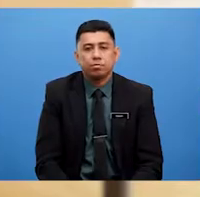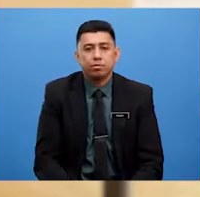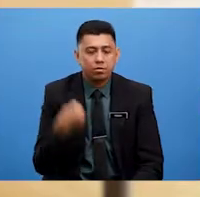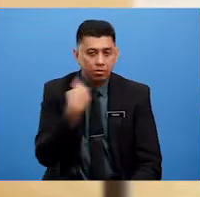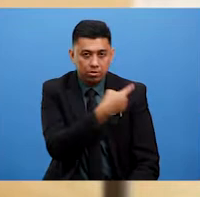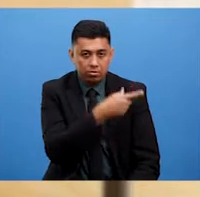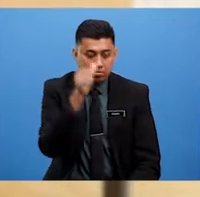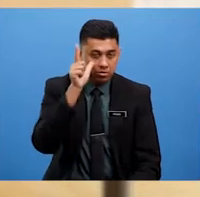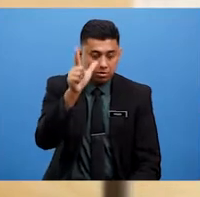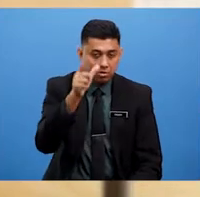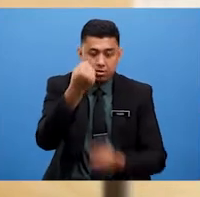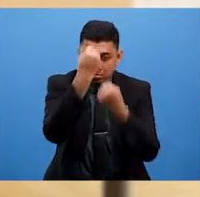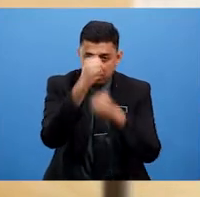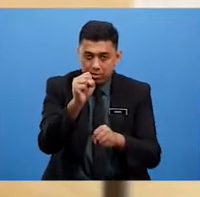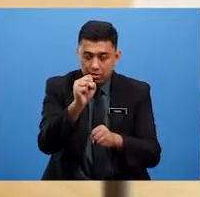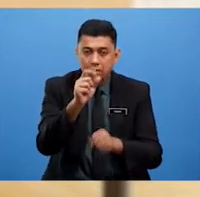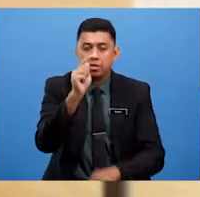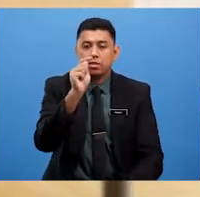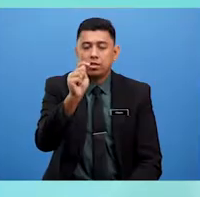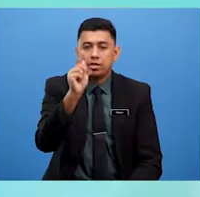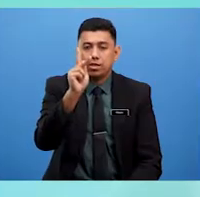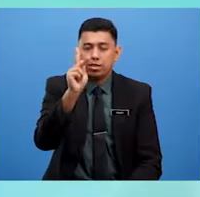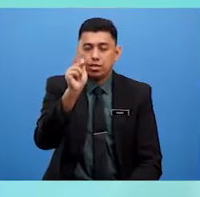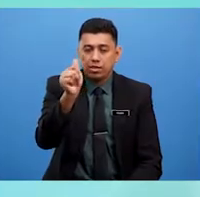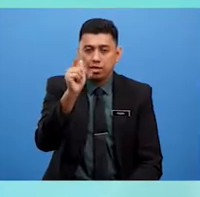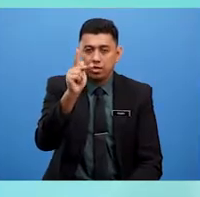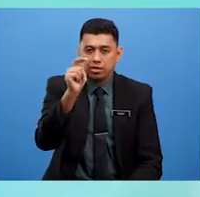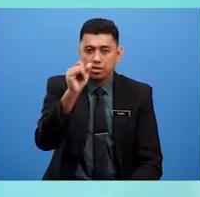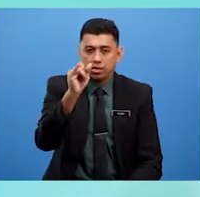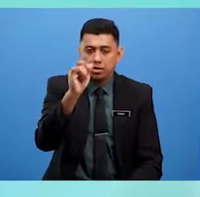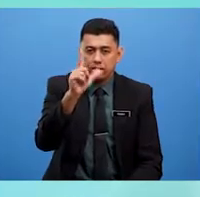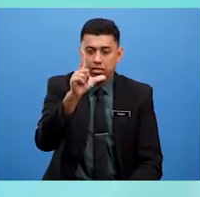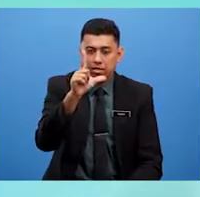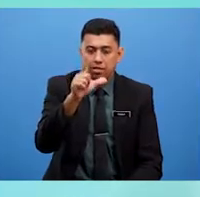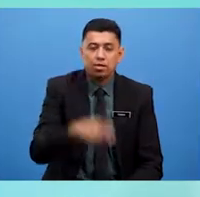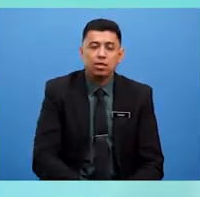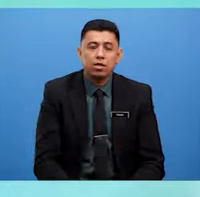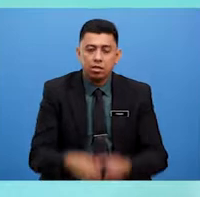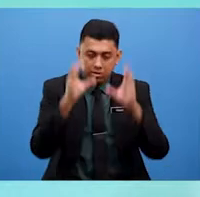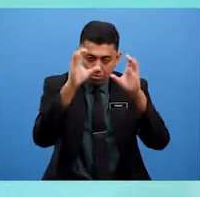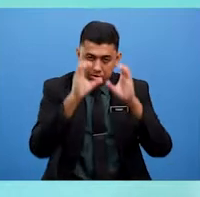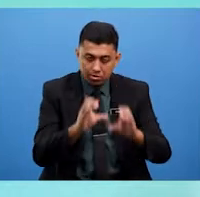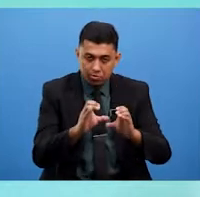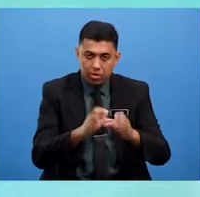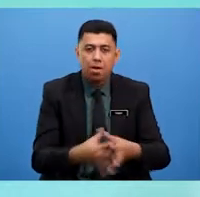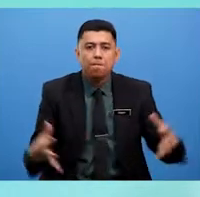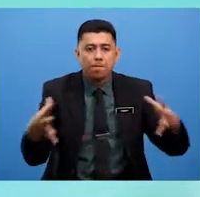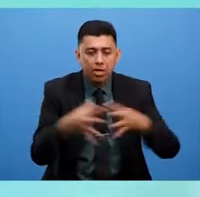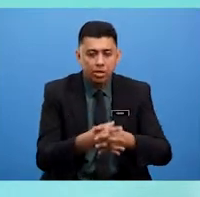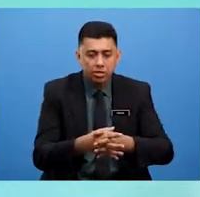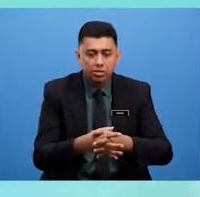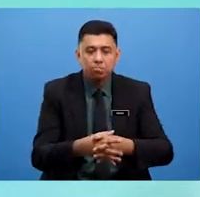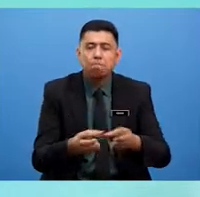Kita lihat pula apakah itu persediaan taktikal. Persediaan taktikal ialah cara atlet